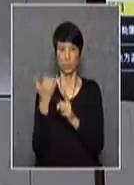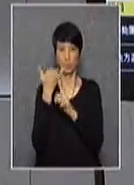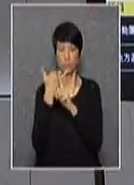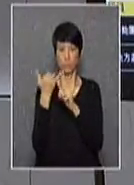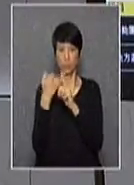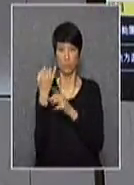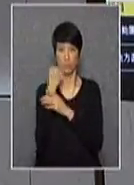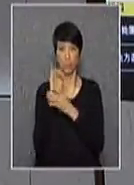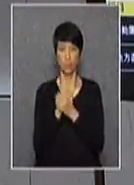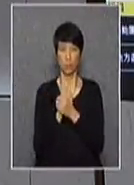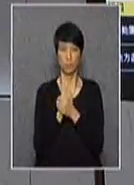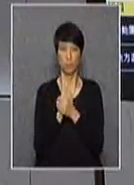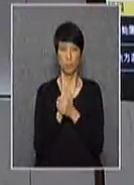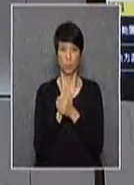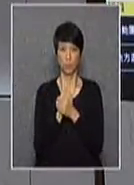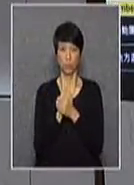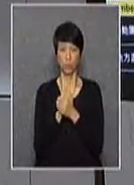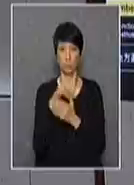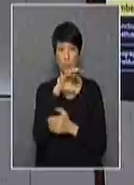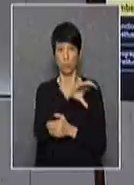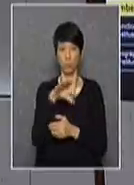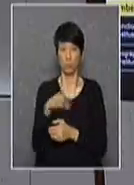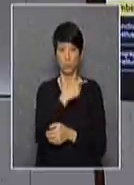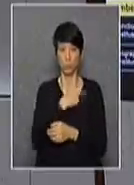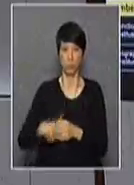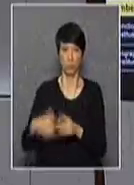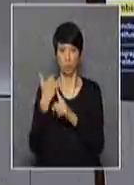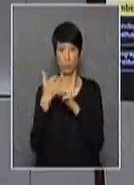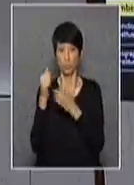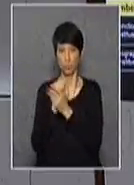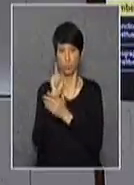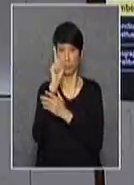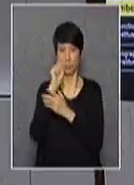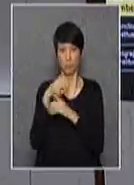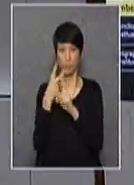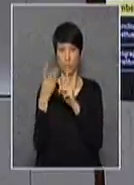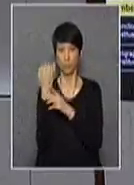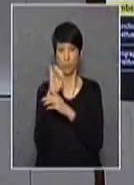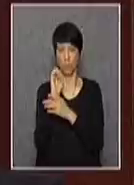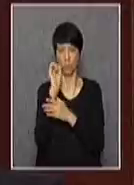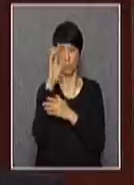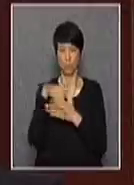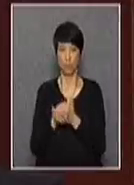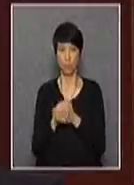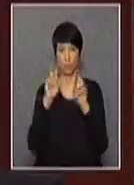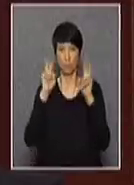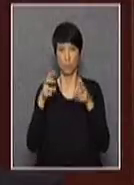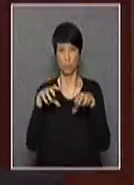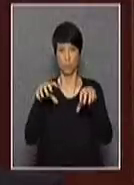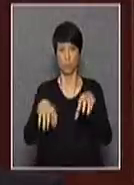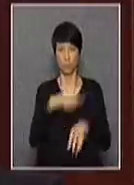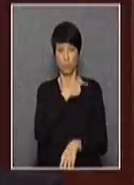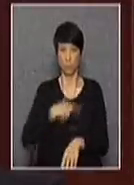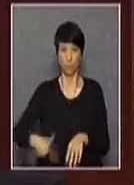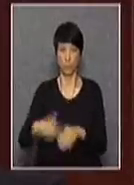對，沒人棄權。分區直接選舉產生的議員，16位出席，1位贊成，12位反對，沒人棄權。議題未獲得兩部分在席委員